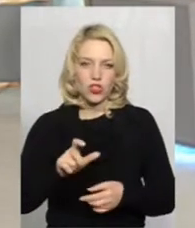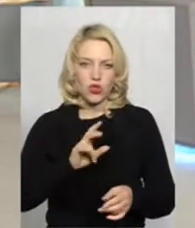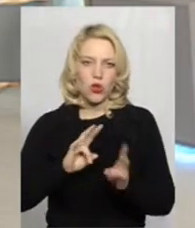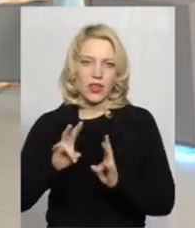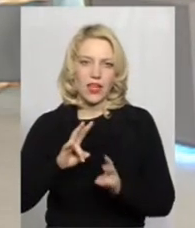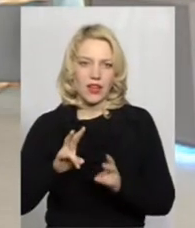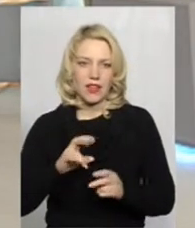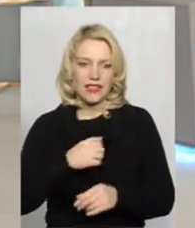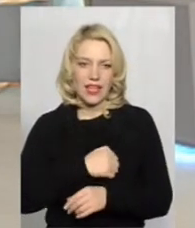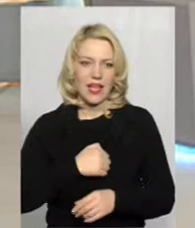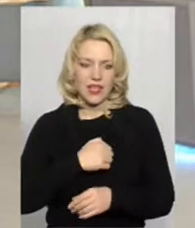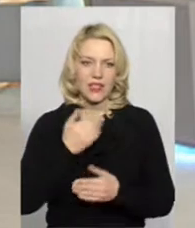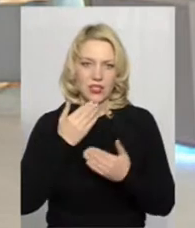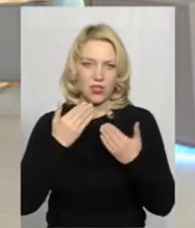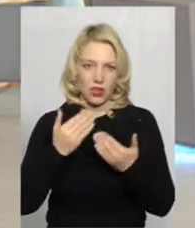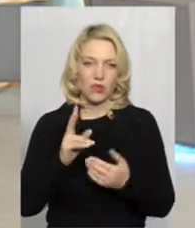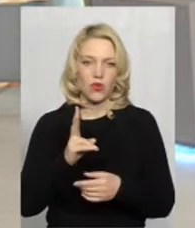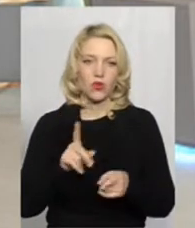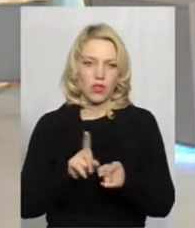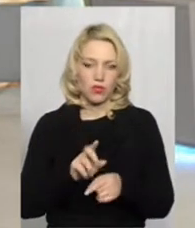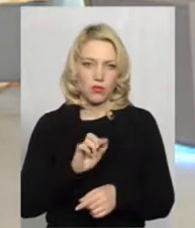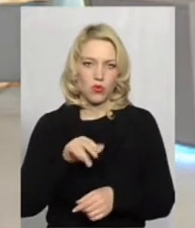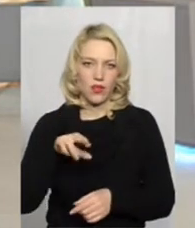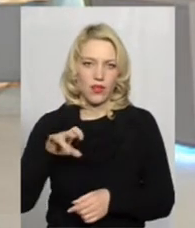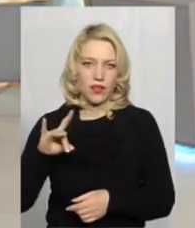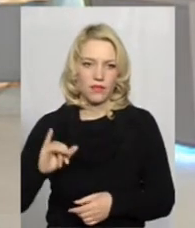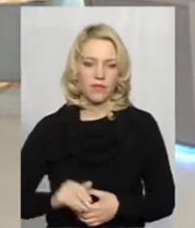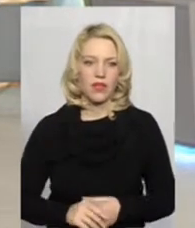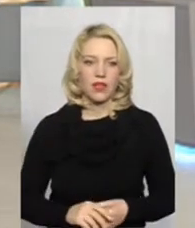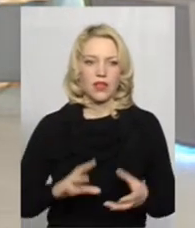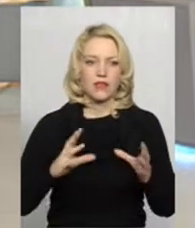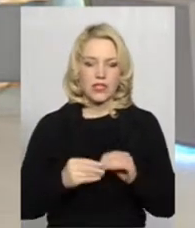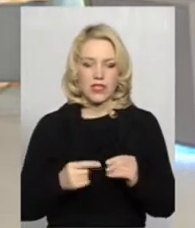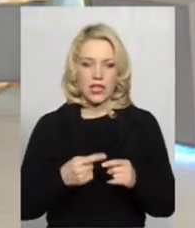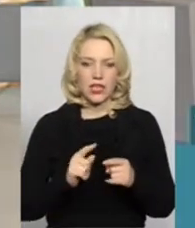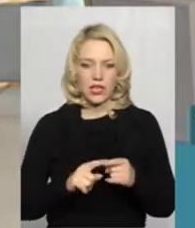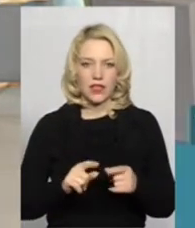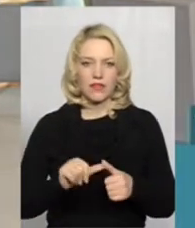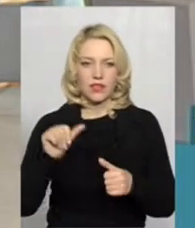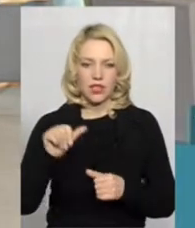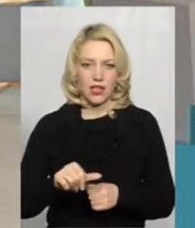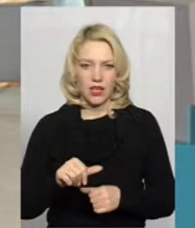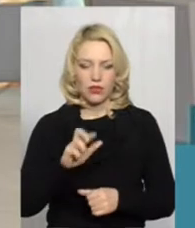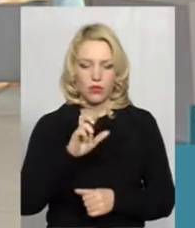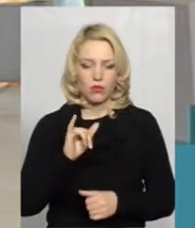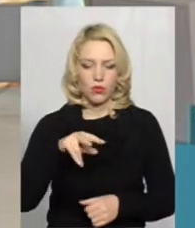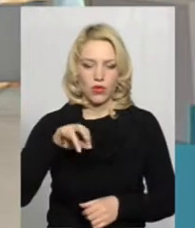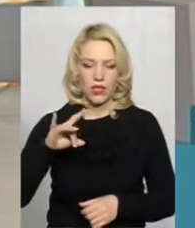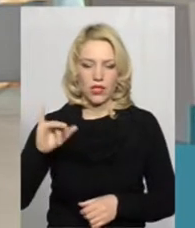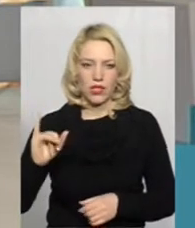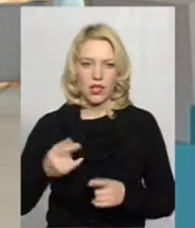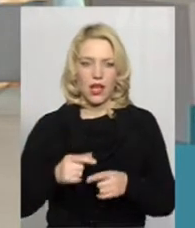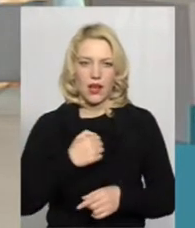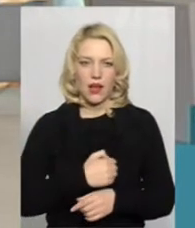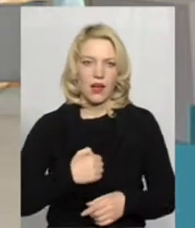терориста, агресора? Якщо ви дозволите, так. Взагалі, за рольовою структурою виділяють, ви знаєте, булери, або ми ще їх